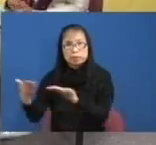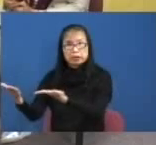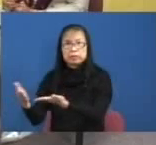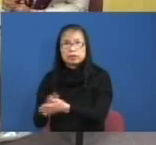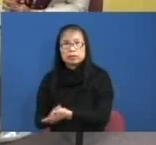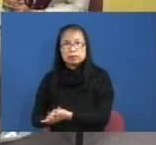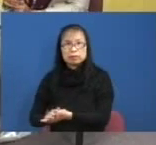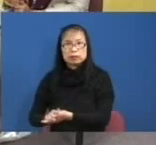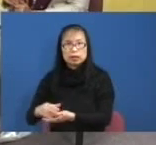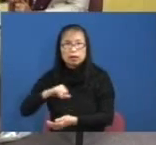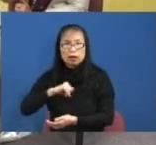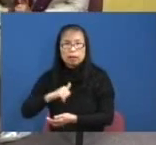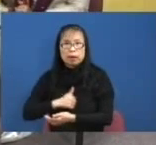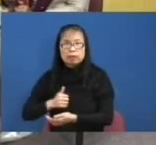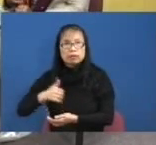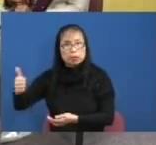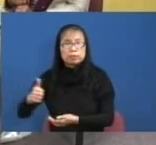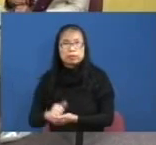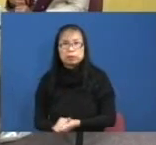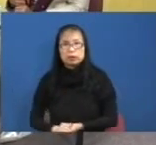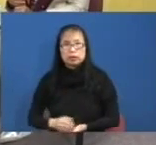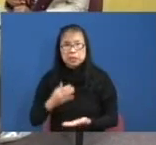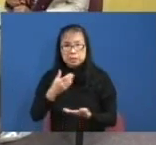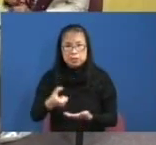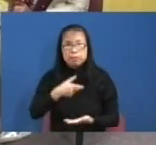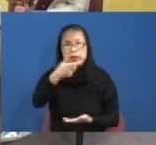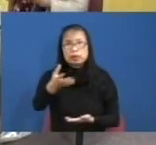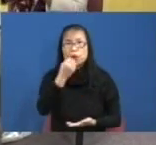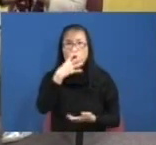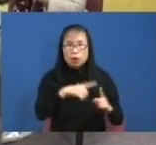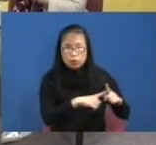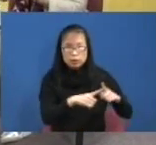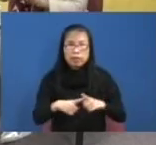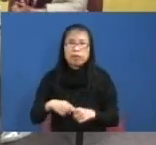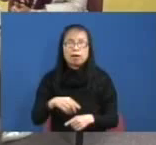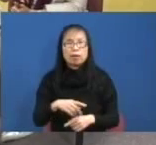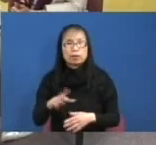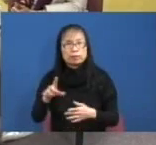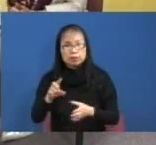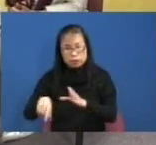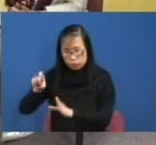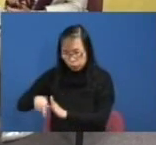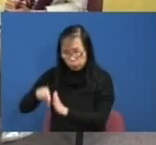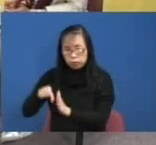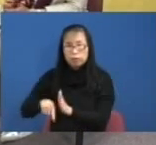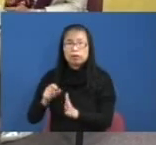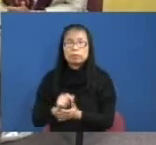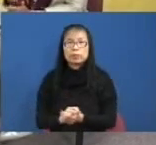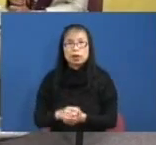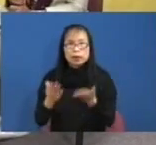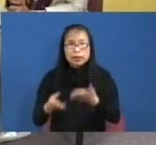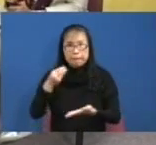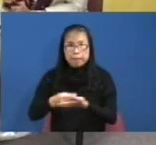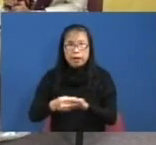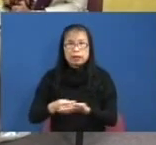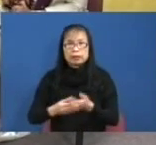嘅都。即係錢係俾到香港市民咧，佢哋譬如無論佢儲蓄啦，或者買啲即係應急